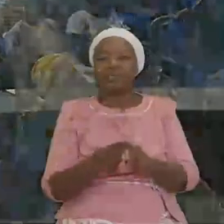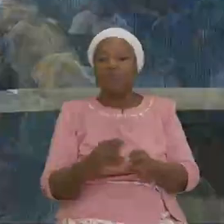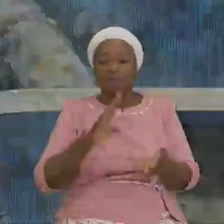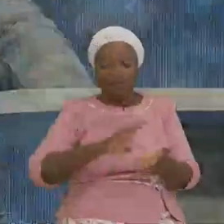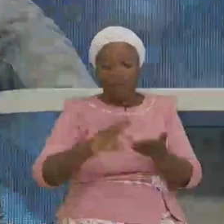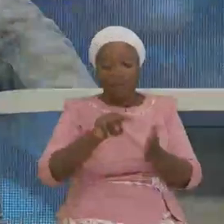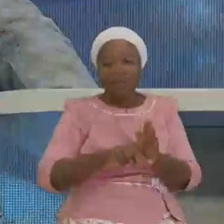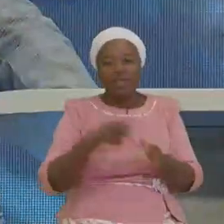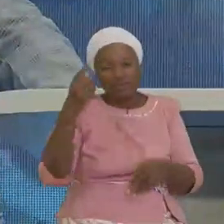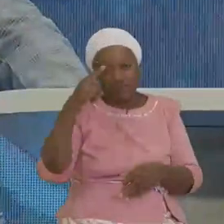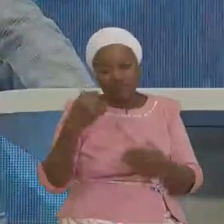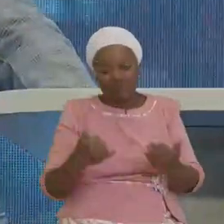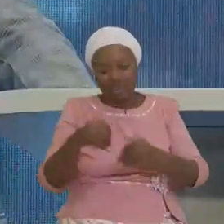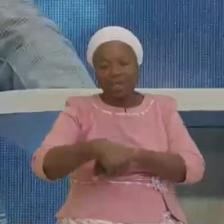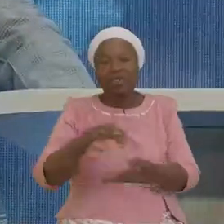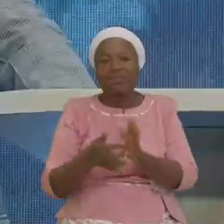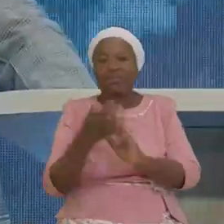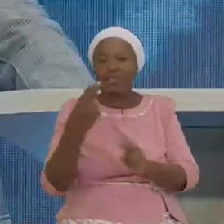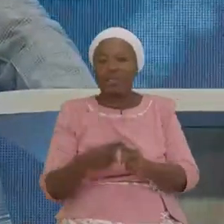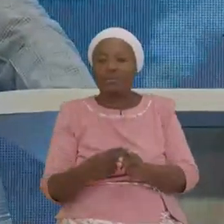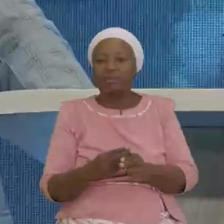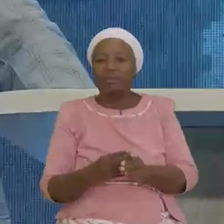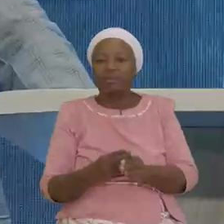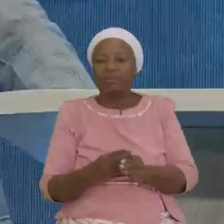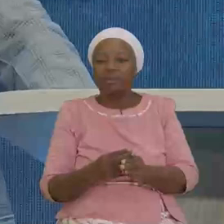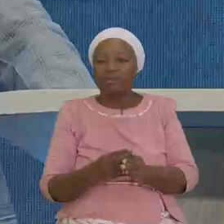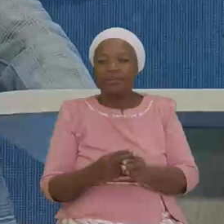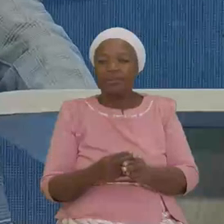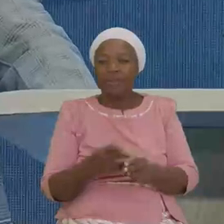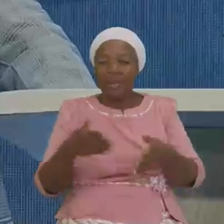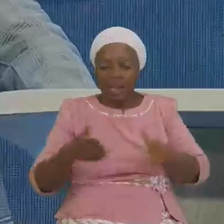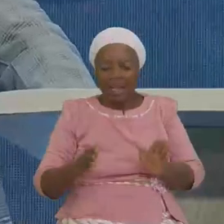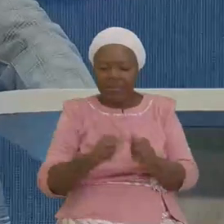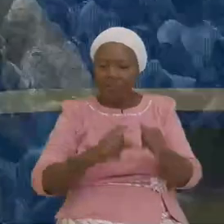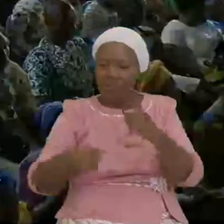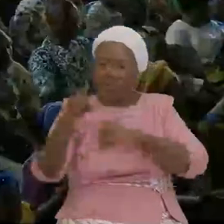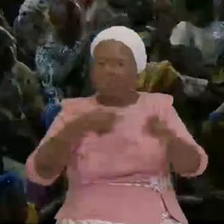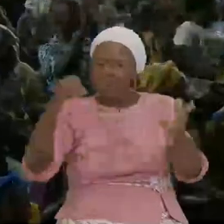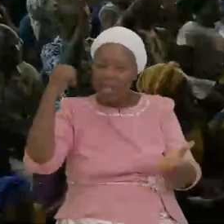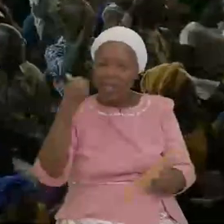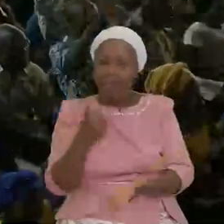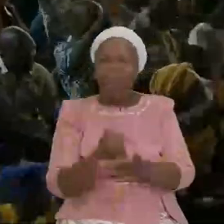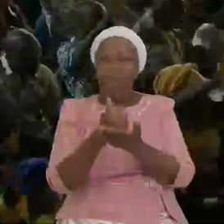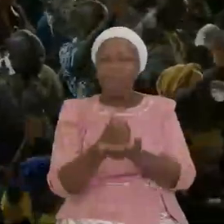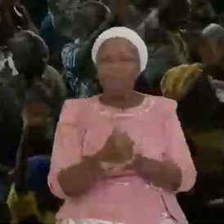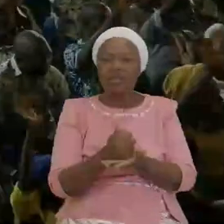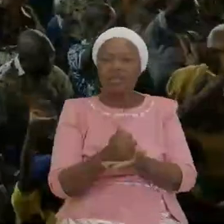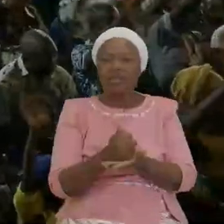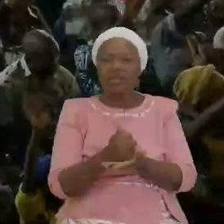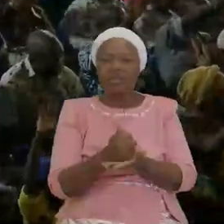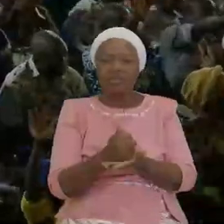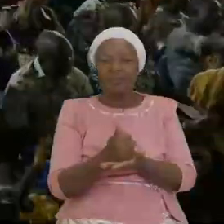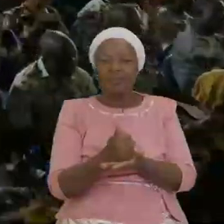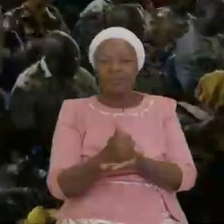Le salut pour vous ce soir, le pardon pour vous ce soir. Que tout le